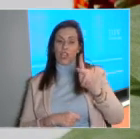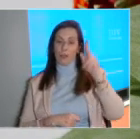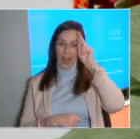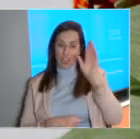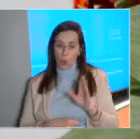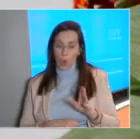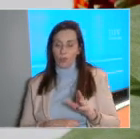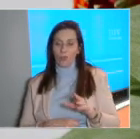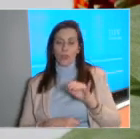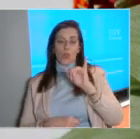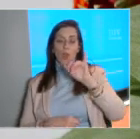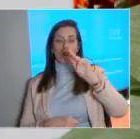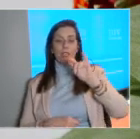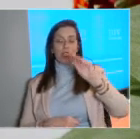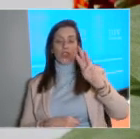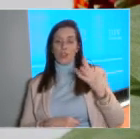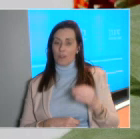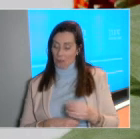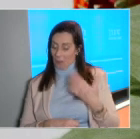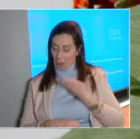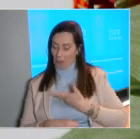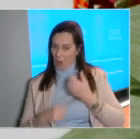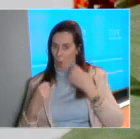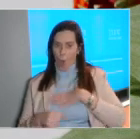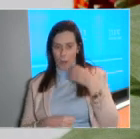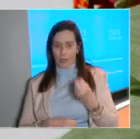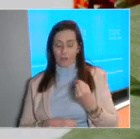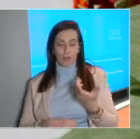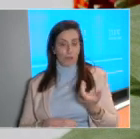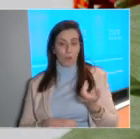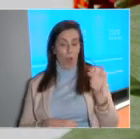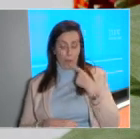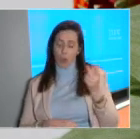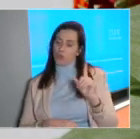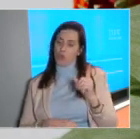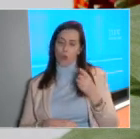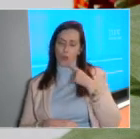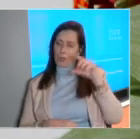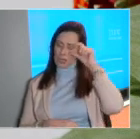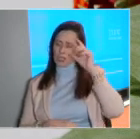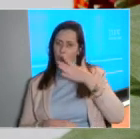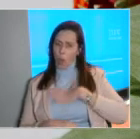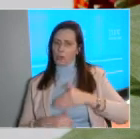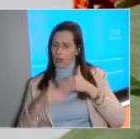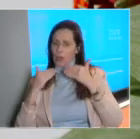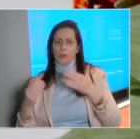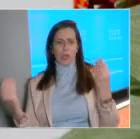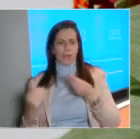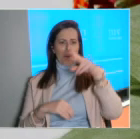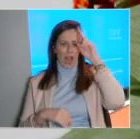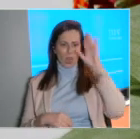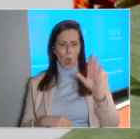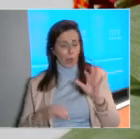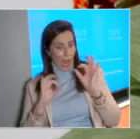קיש, גילה חתיכת עמוד שדרה, כמעט כי הוא אמר שהוא עם גדעון סער והוא רוצה לקדם עניינים